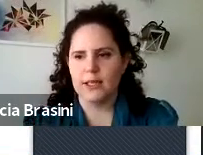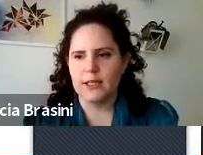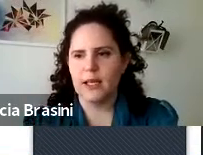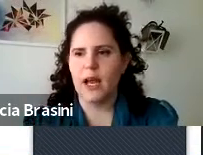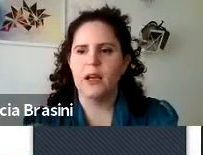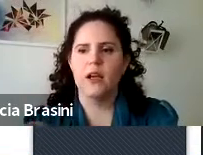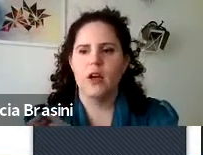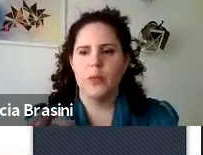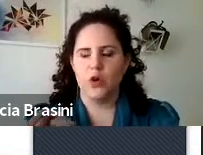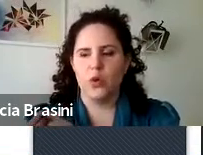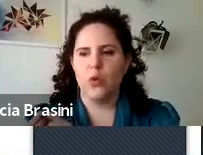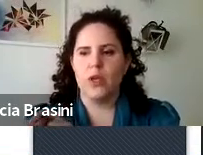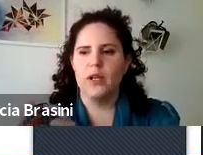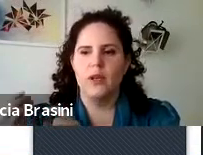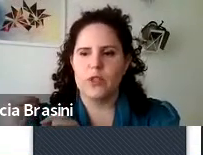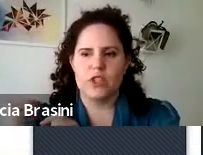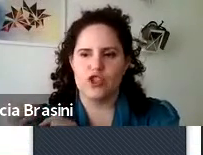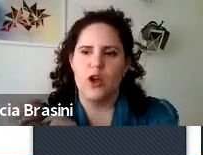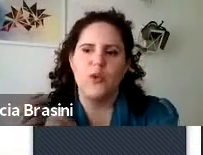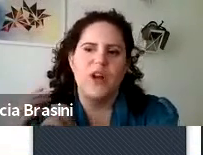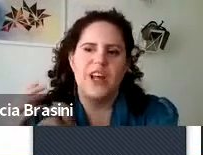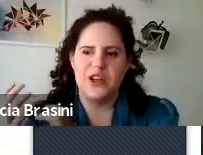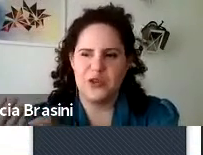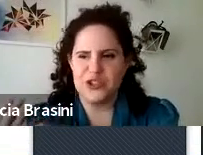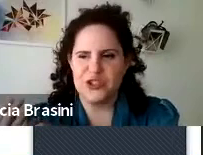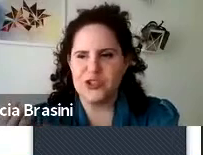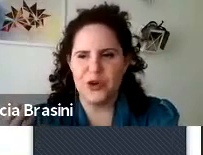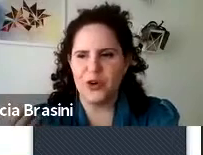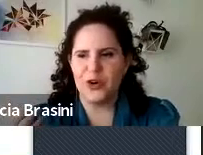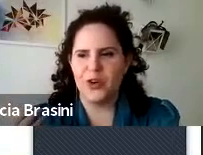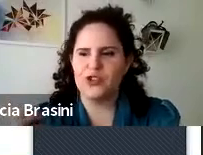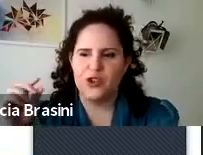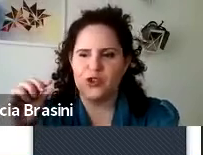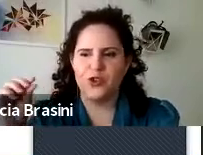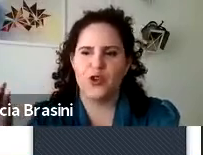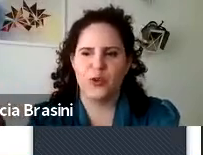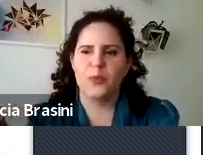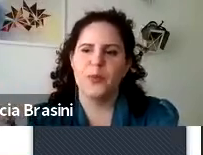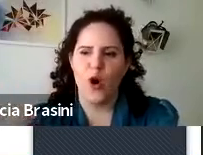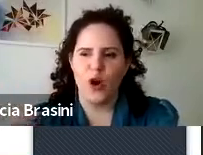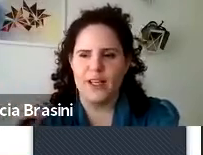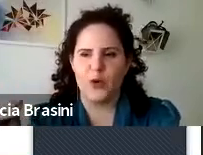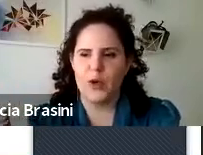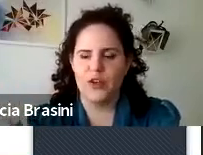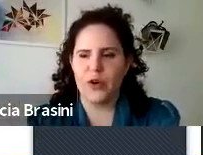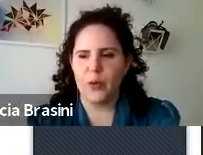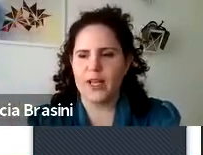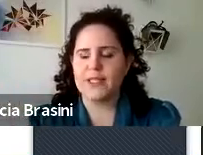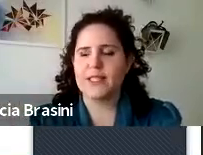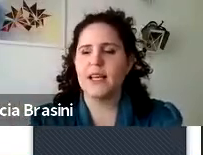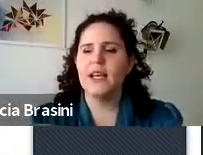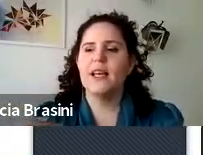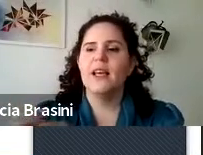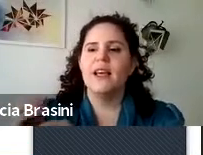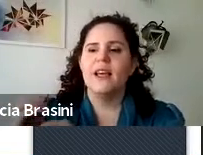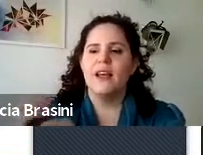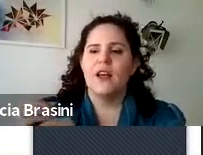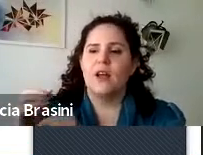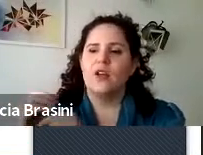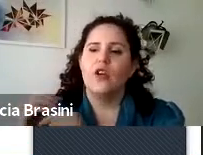sordità genetica, per cui queste cellule non ci sono, sono solo poche in alcune